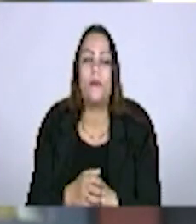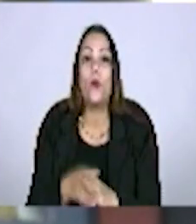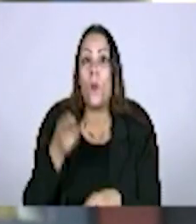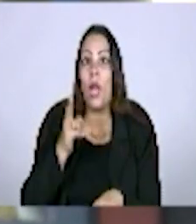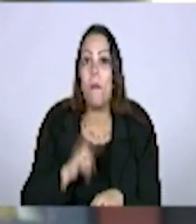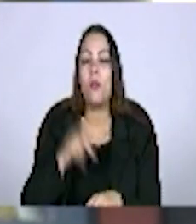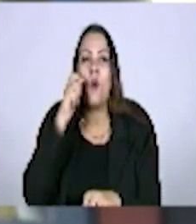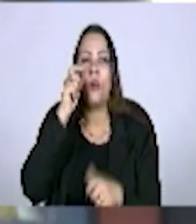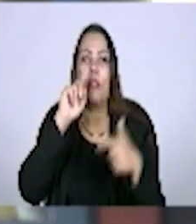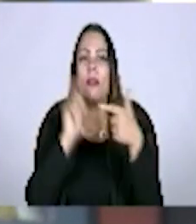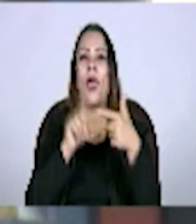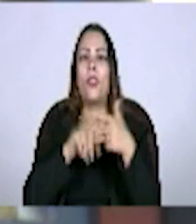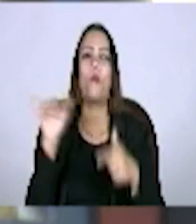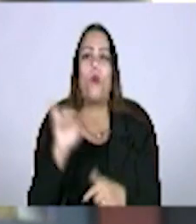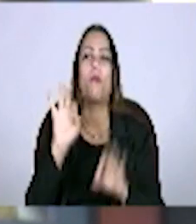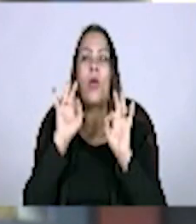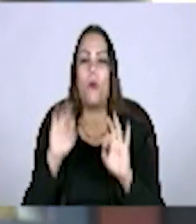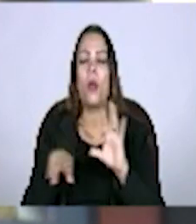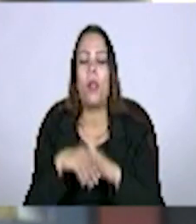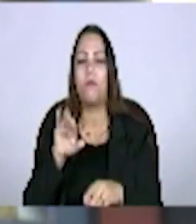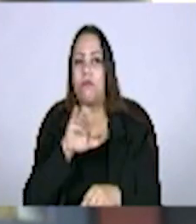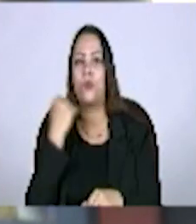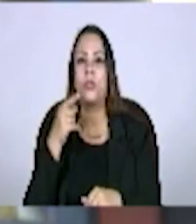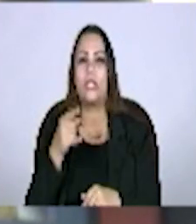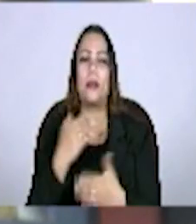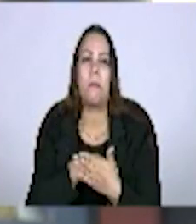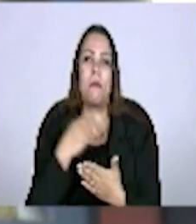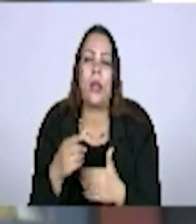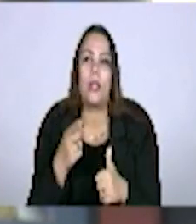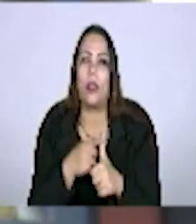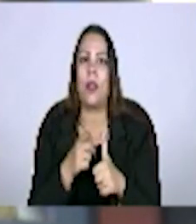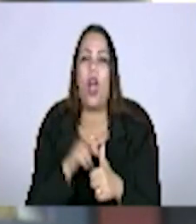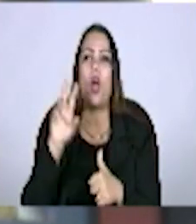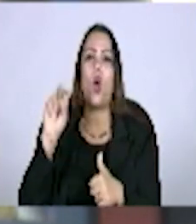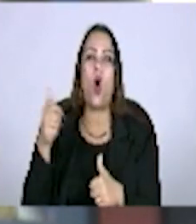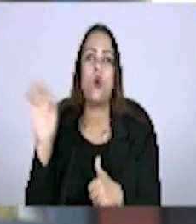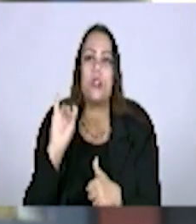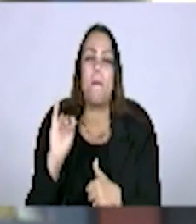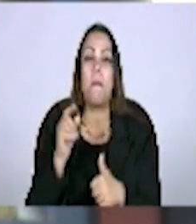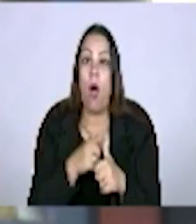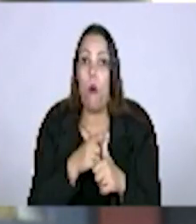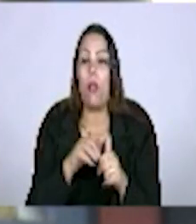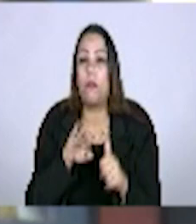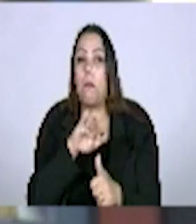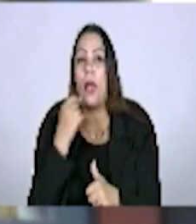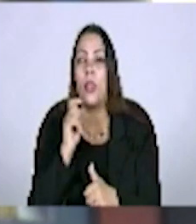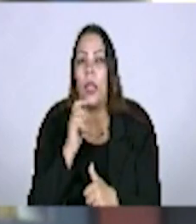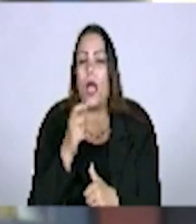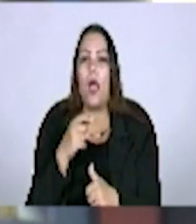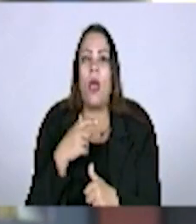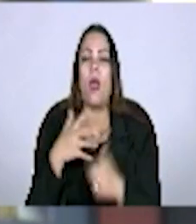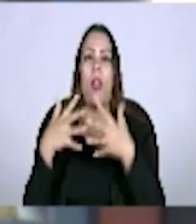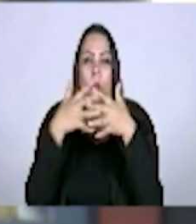شخص الثاني الاهميه الذي يقتال بعد قاسم سليماني الذي اتلته